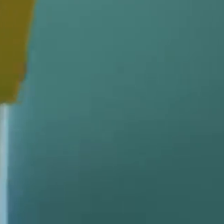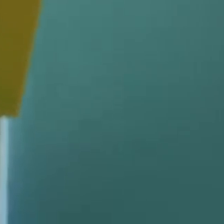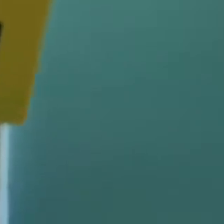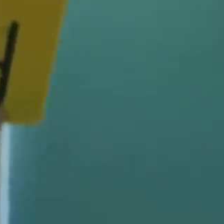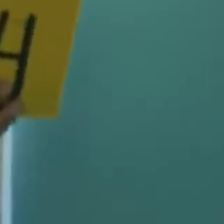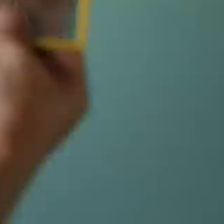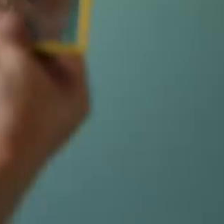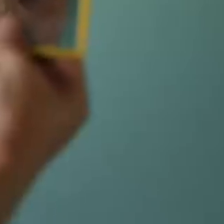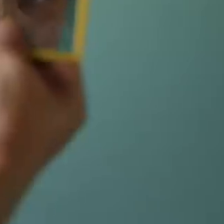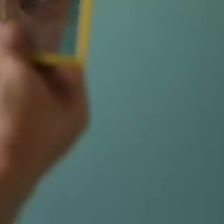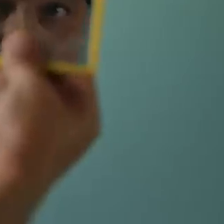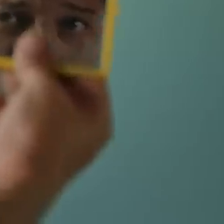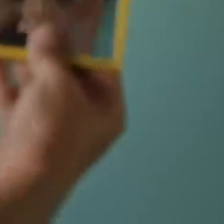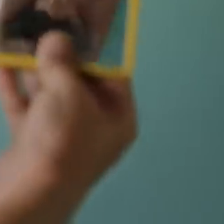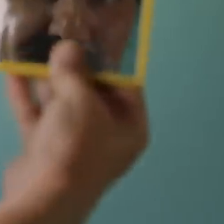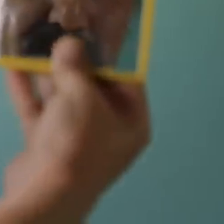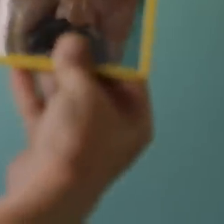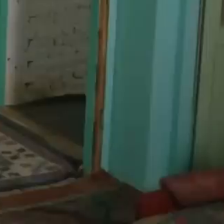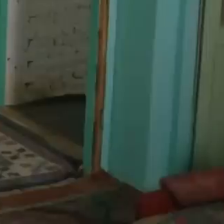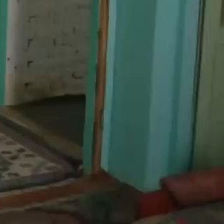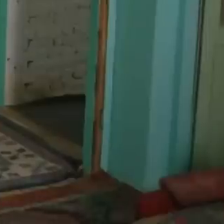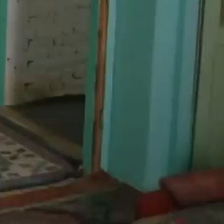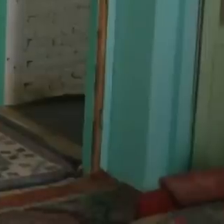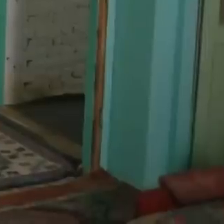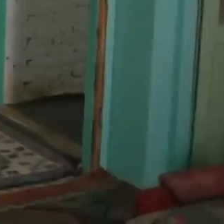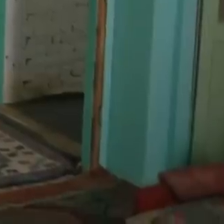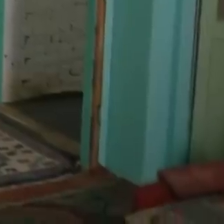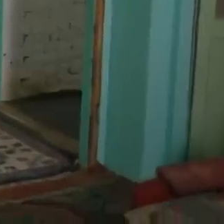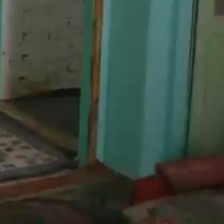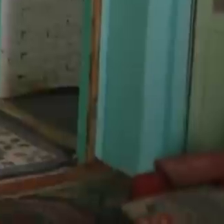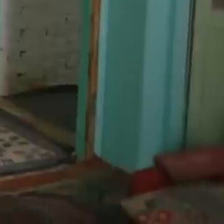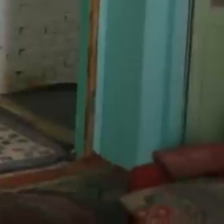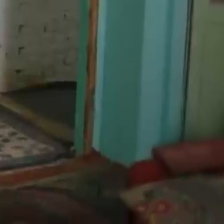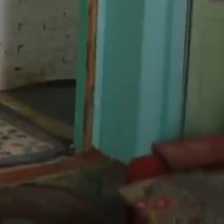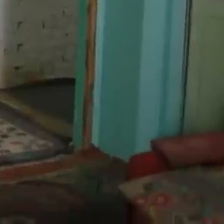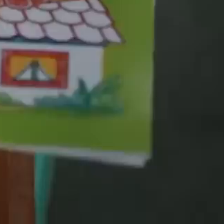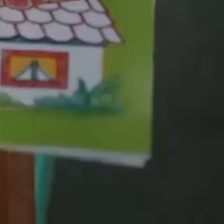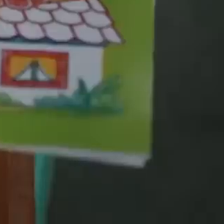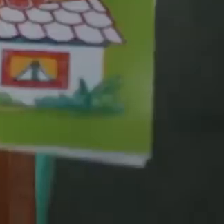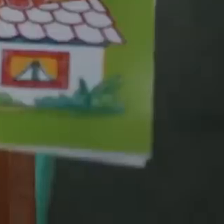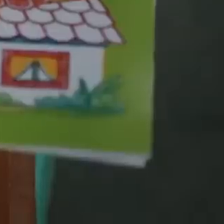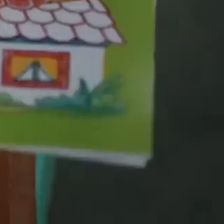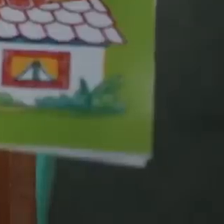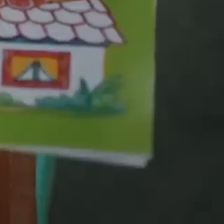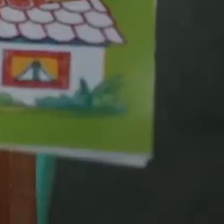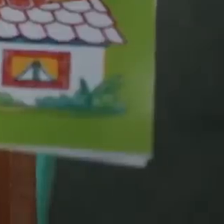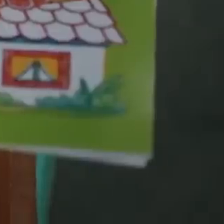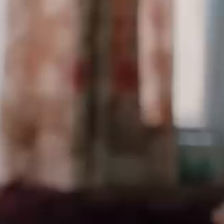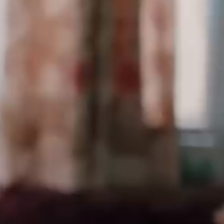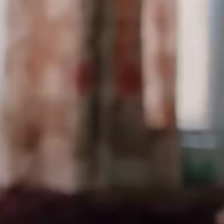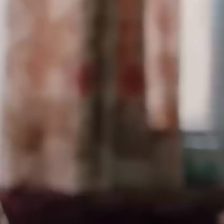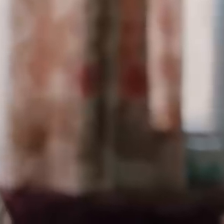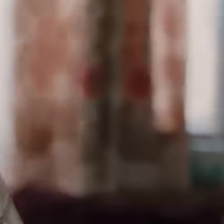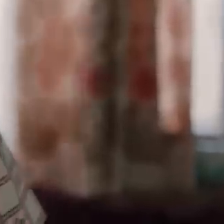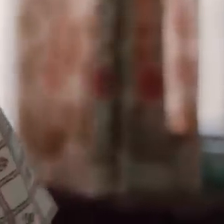aynayı eline alıp şapkasının kenarındaki tüyü havaya kaldırdı. Koşarak dışarı çıkacakken kenardaki boyama kitabına bakıp manidar